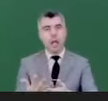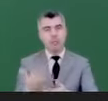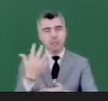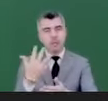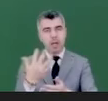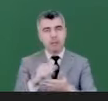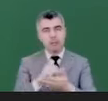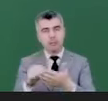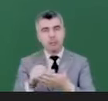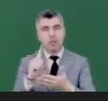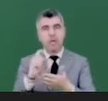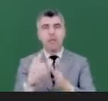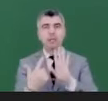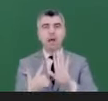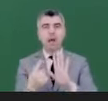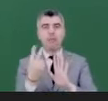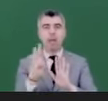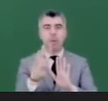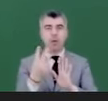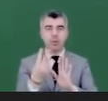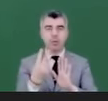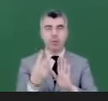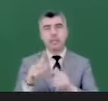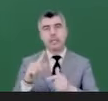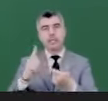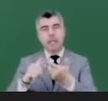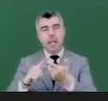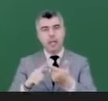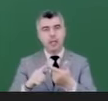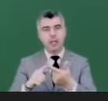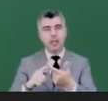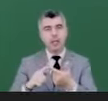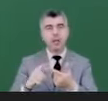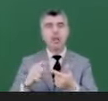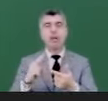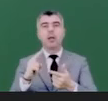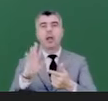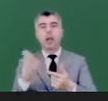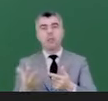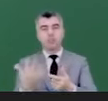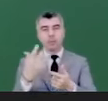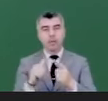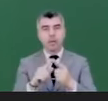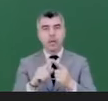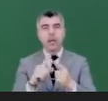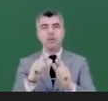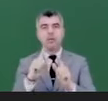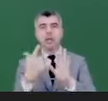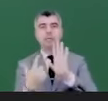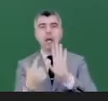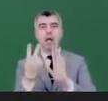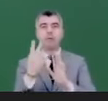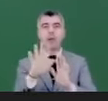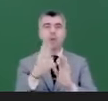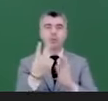الاول فاتح يوليوز 2024 والقسط الثاني فاتح يوليوز 2025 الزياده